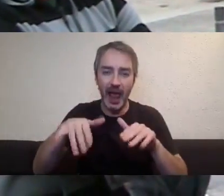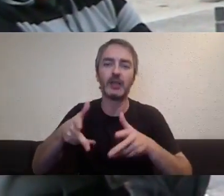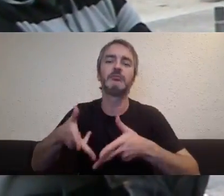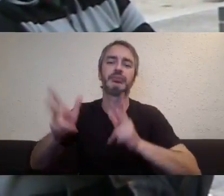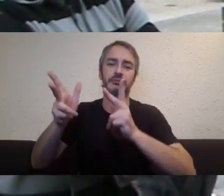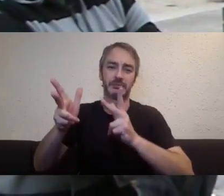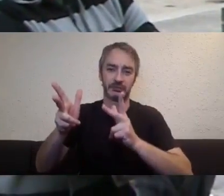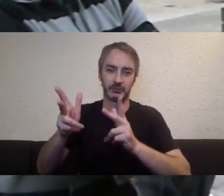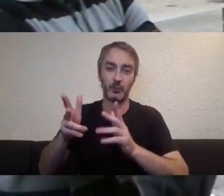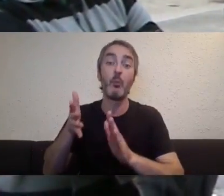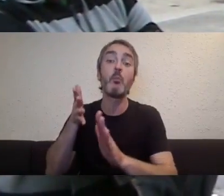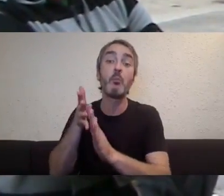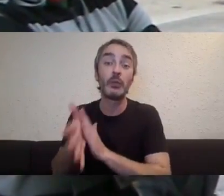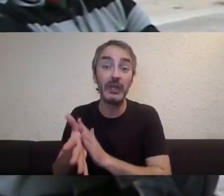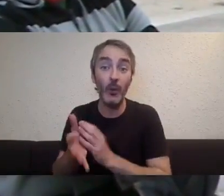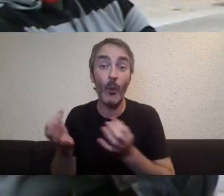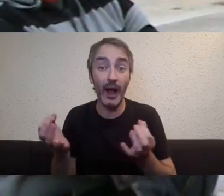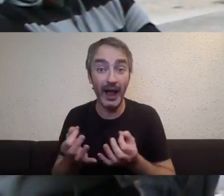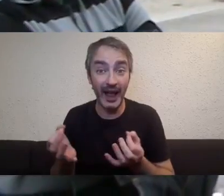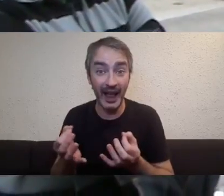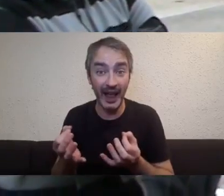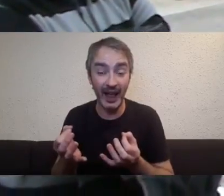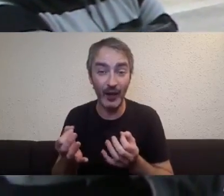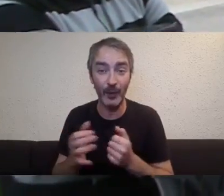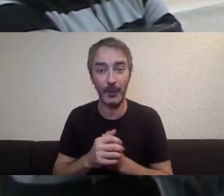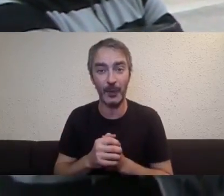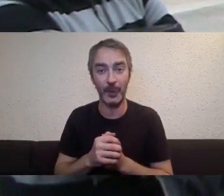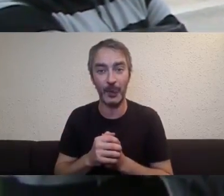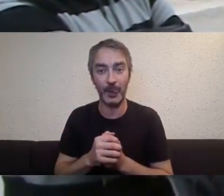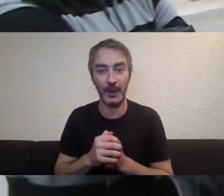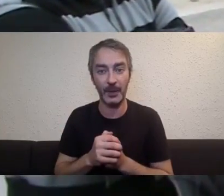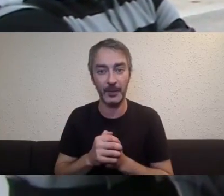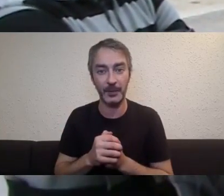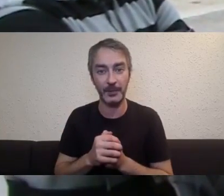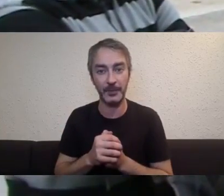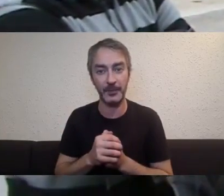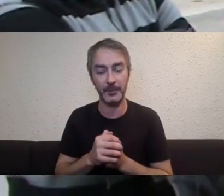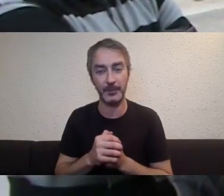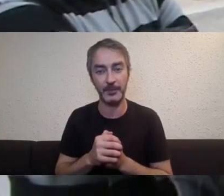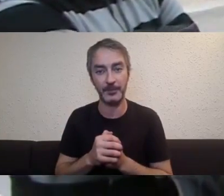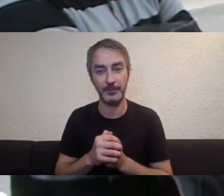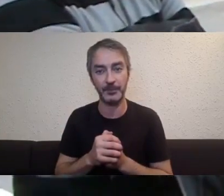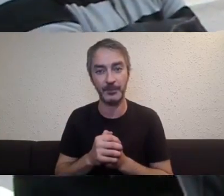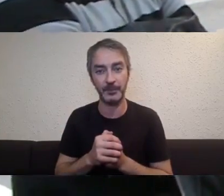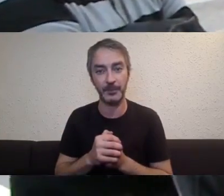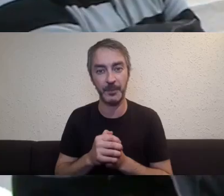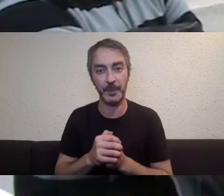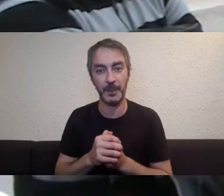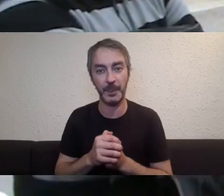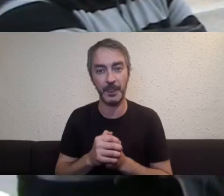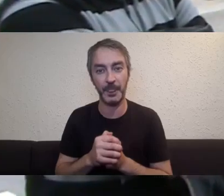final els van absoldre perquè les detencions havien estat en bars i en